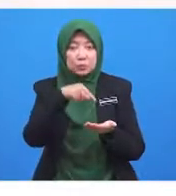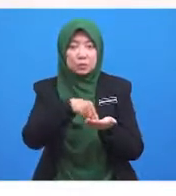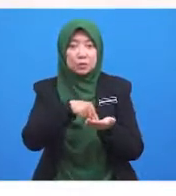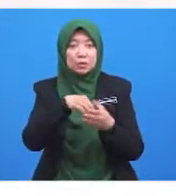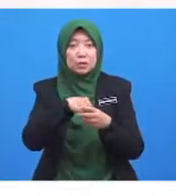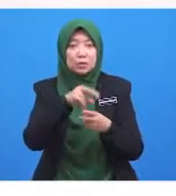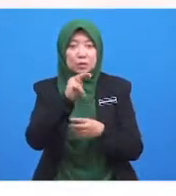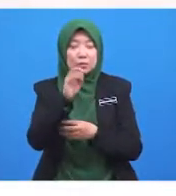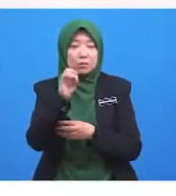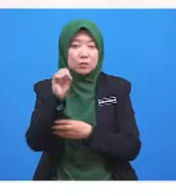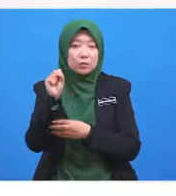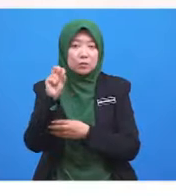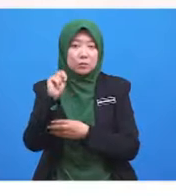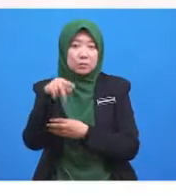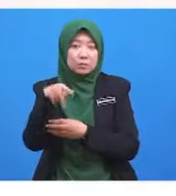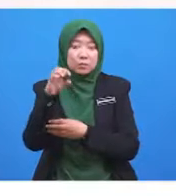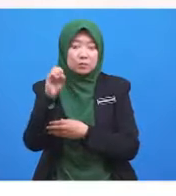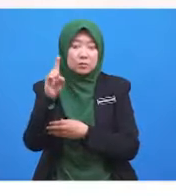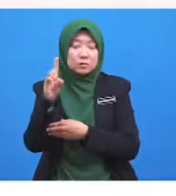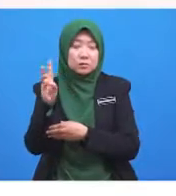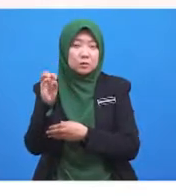dalam NOS